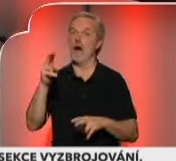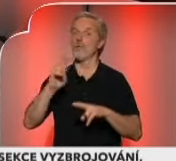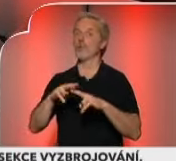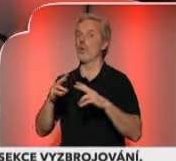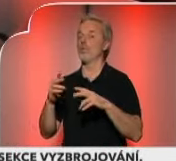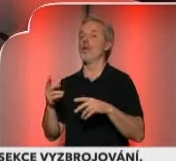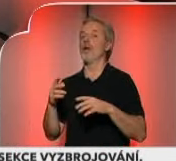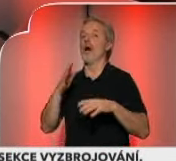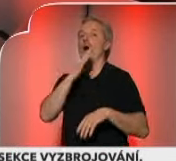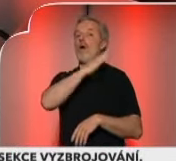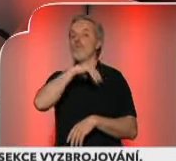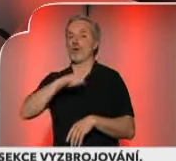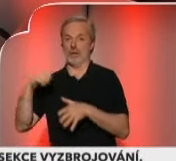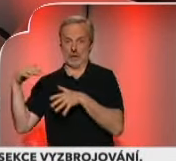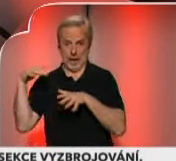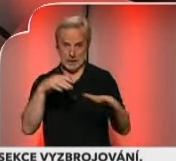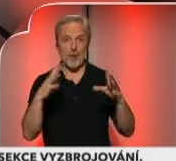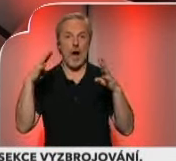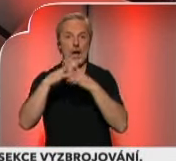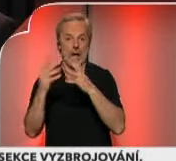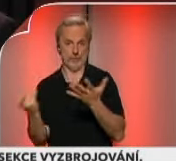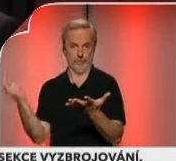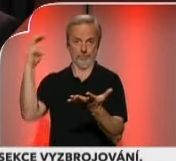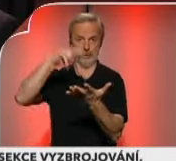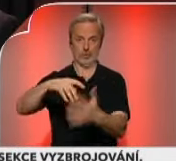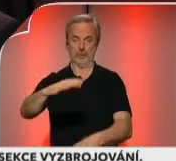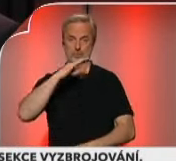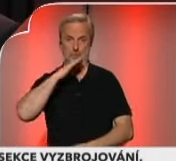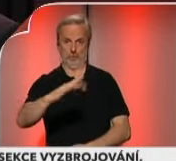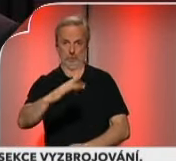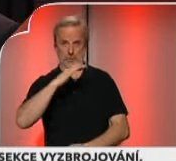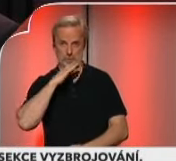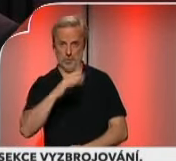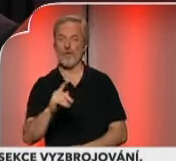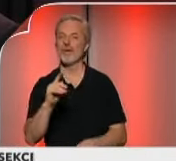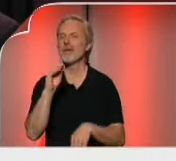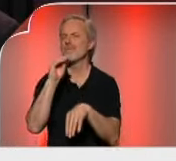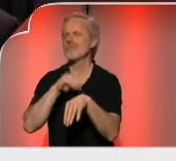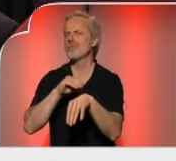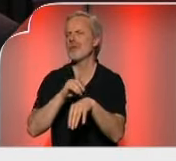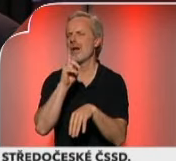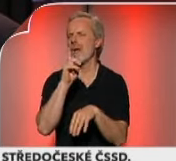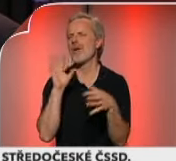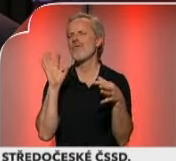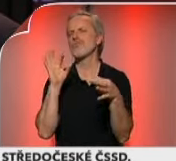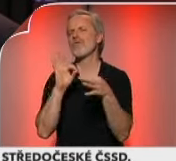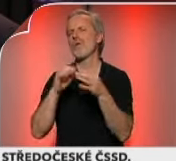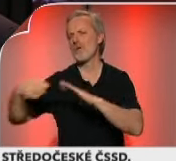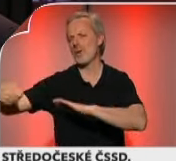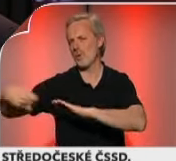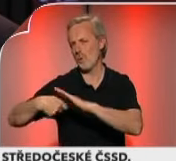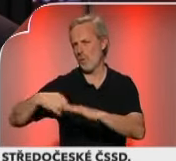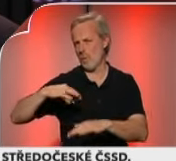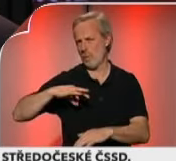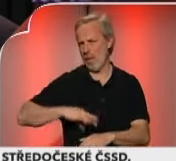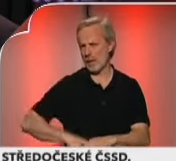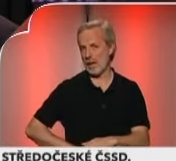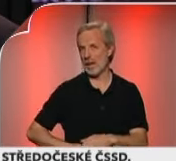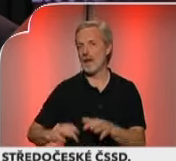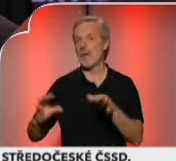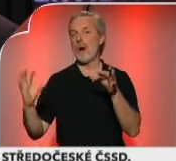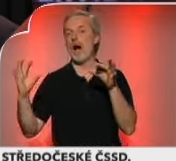jejíž obsah chce teď prošetřit Středočeský Krajský státní zástupce Petr Jirát že v souvislosti s pravděpodobným úplatkem pro něj se v odposleších